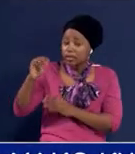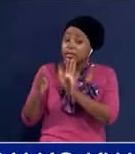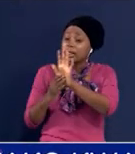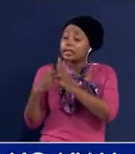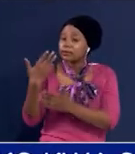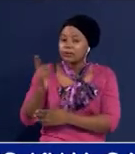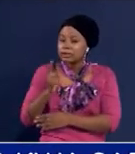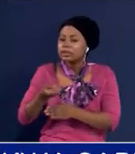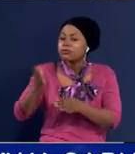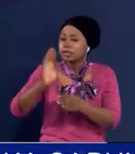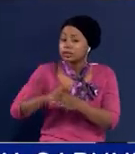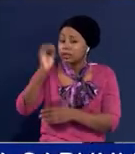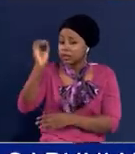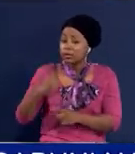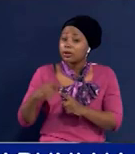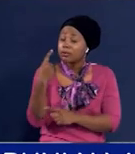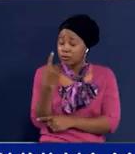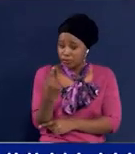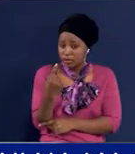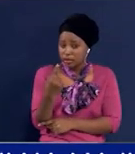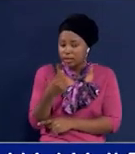hazina ufanisi wa 100%. Ufanisi wake ni